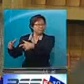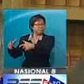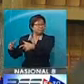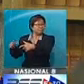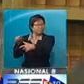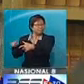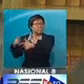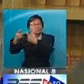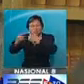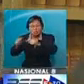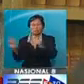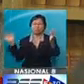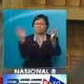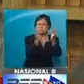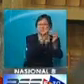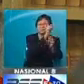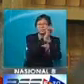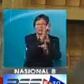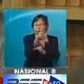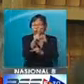kep him with